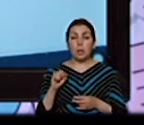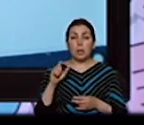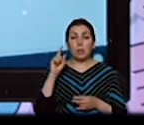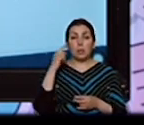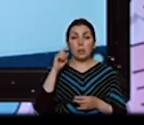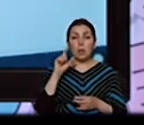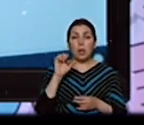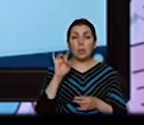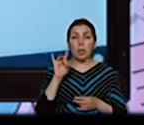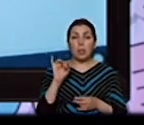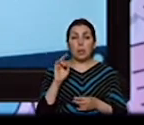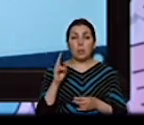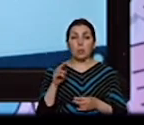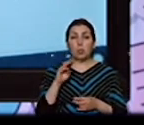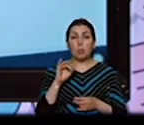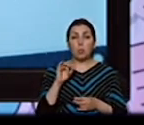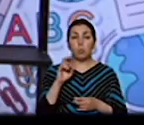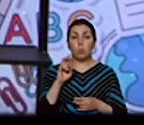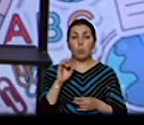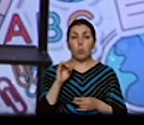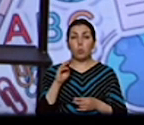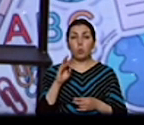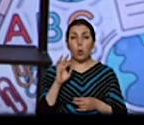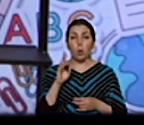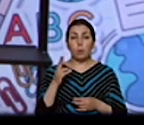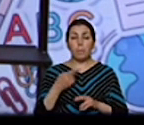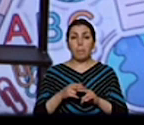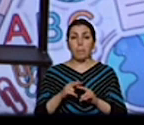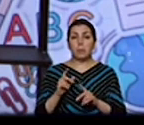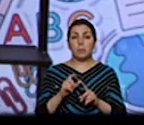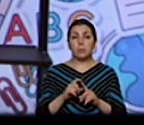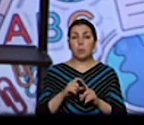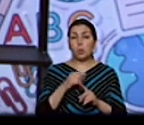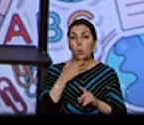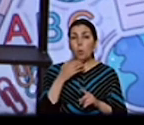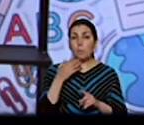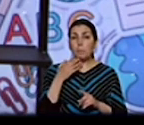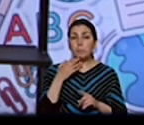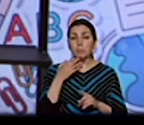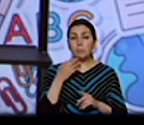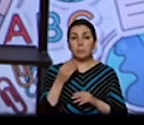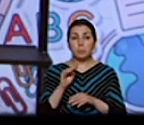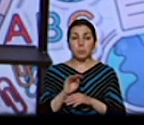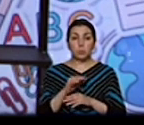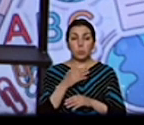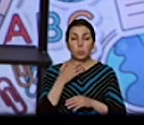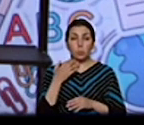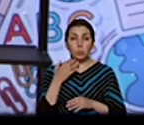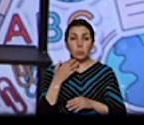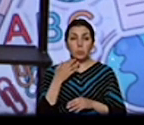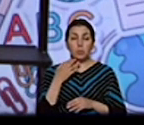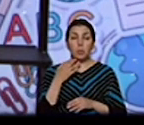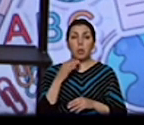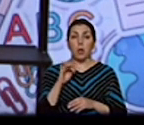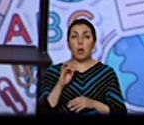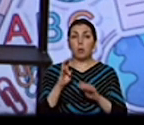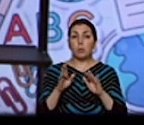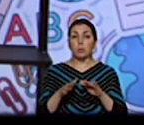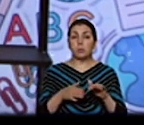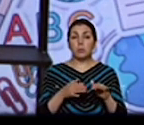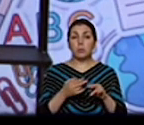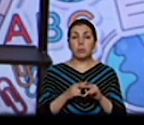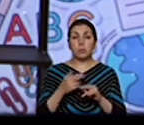ertak, butoq. Bu so'zlarga ko'plik qo'shimchasi qo'shib, undan